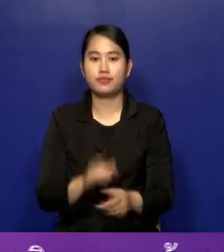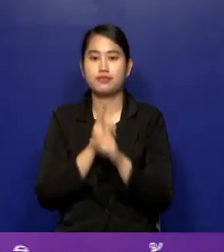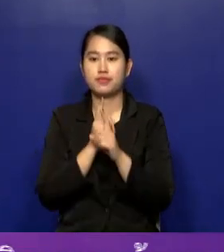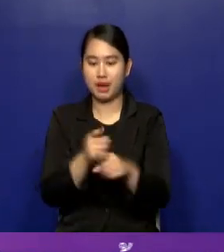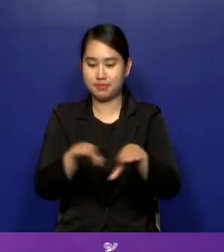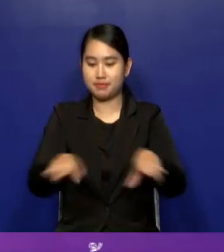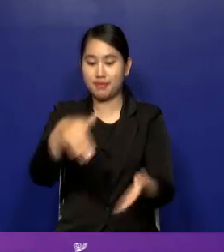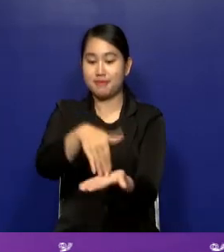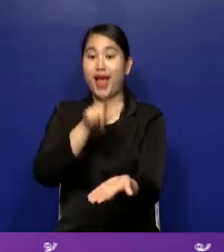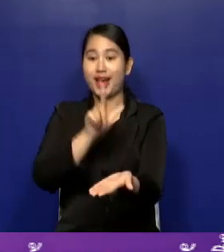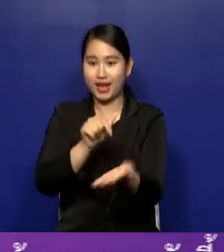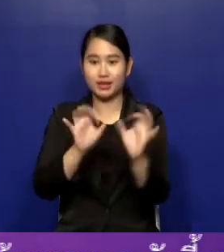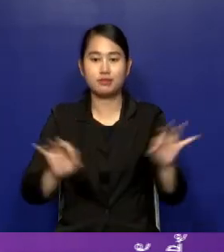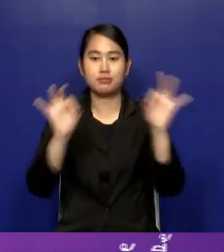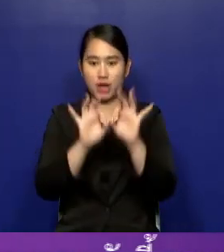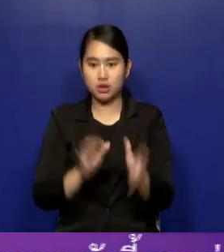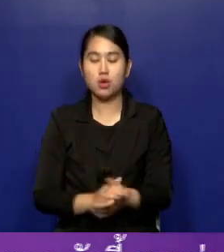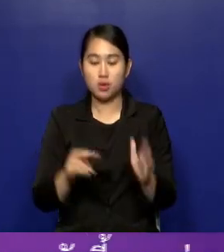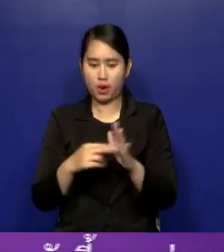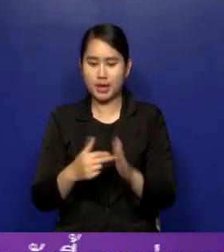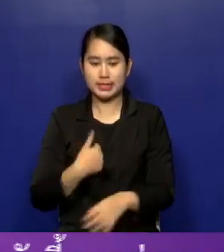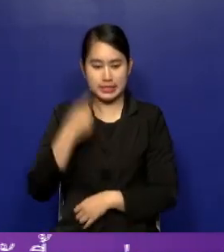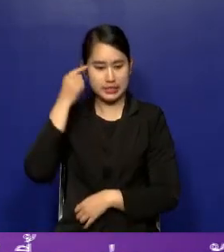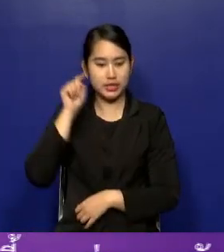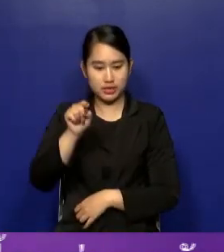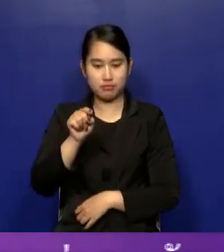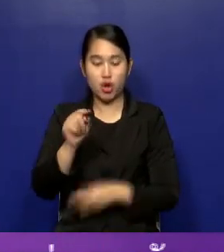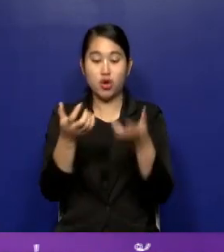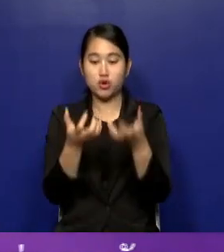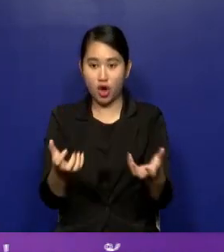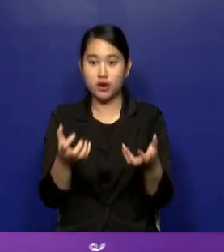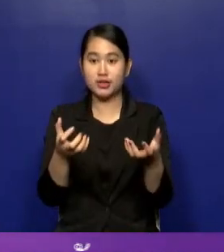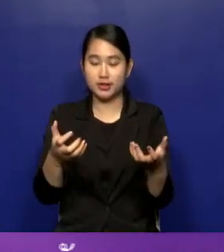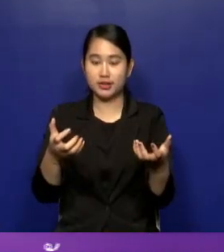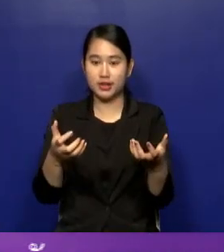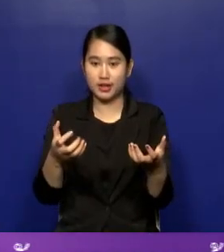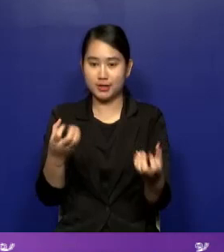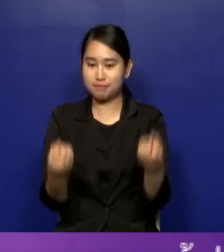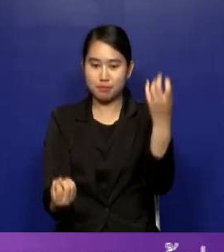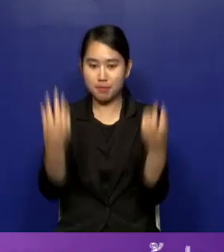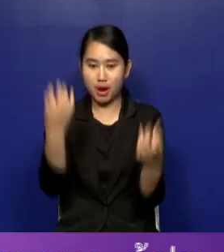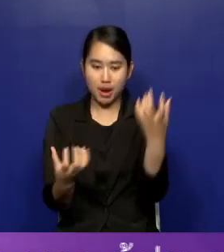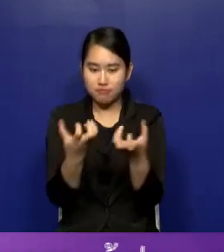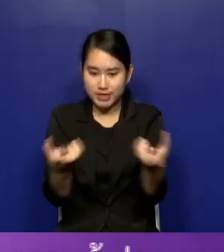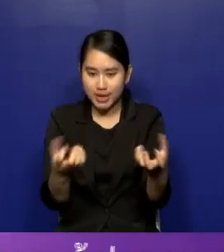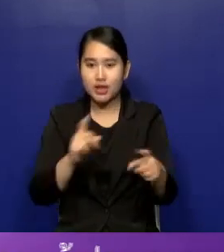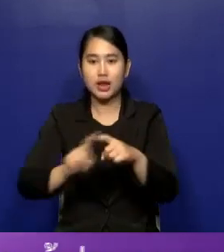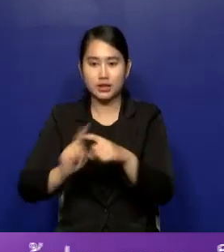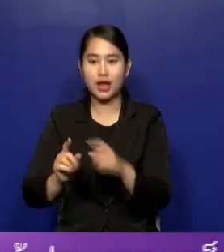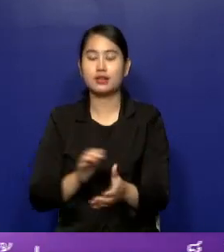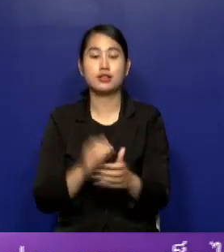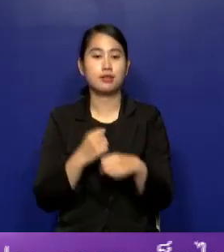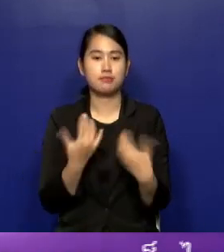ะครับเพราะนั้นเราต้องคำนึงถึงว่าเราจะใช้ทรัพยากรธรรมชาติของเราที่มีอยู่อย่างคุ้มค่าอย่างไรนะครับความเสียหายที่เกิดขึ้น